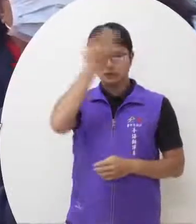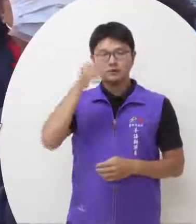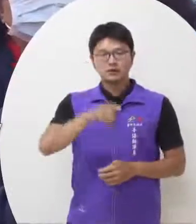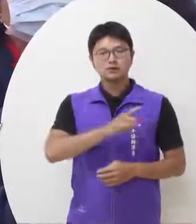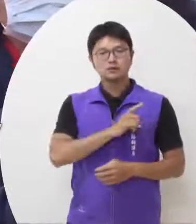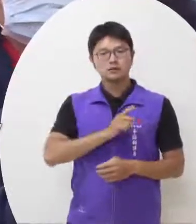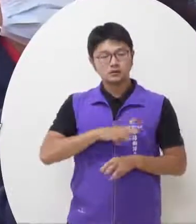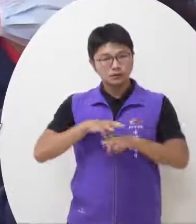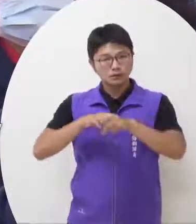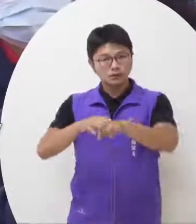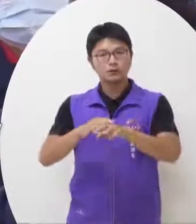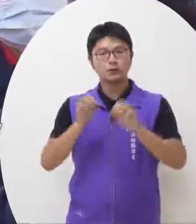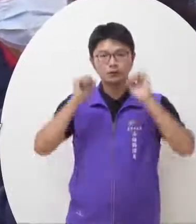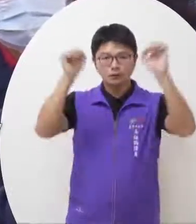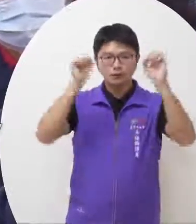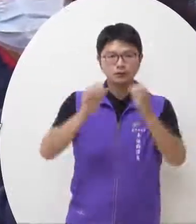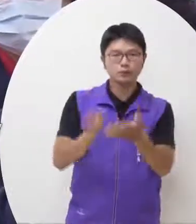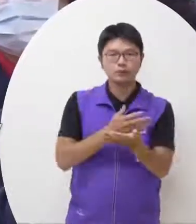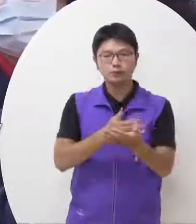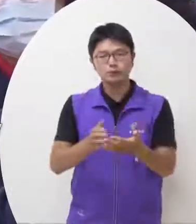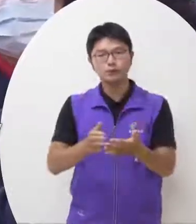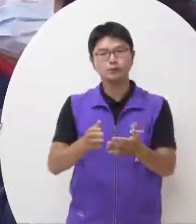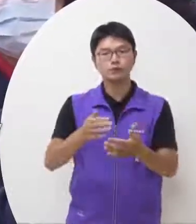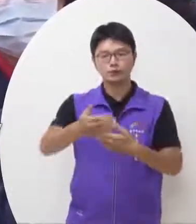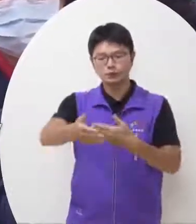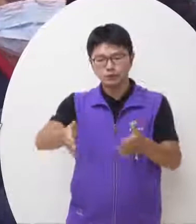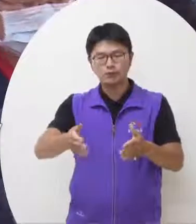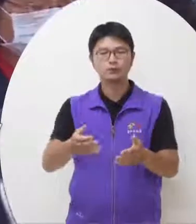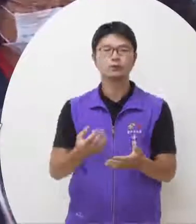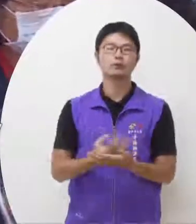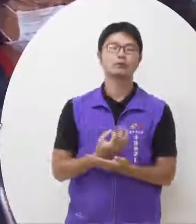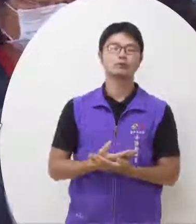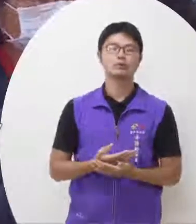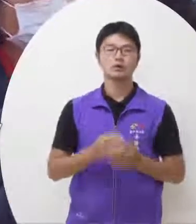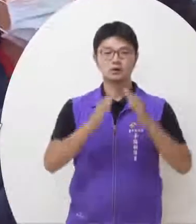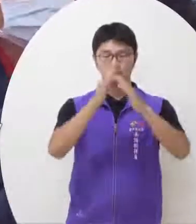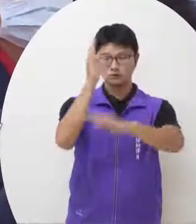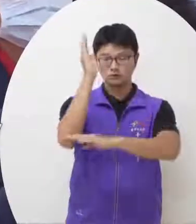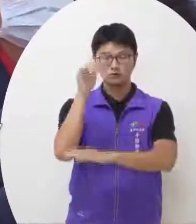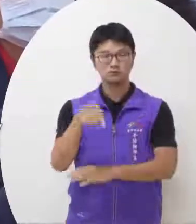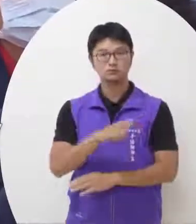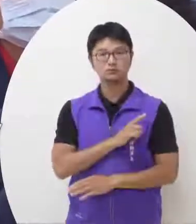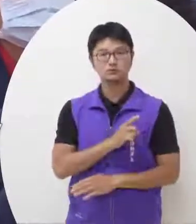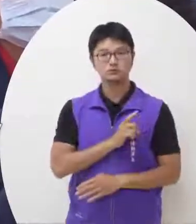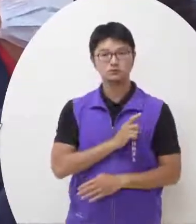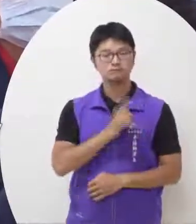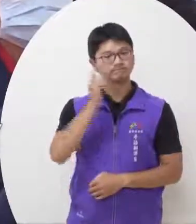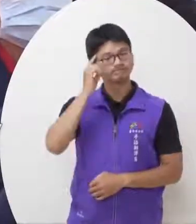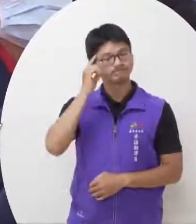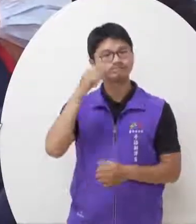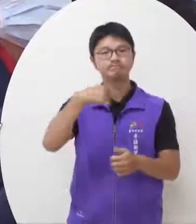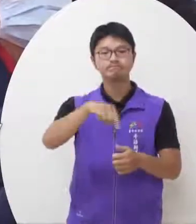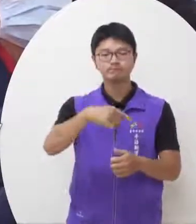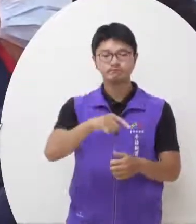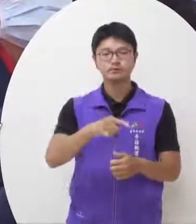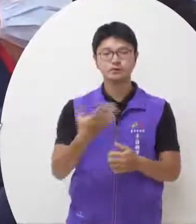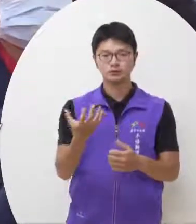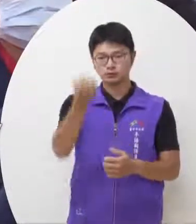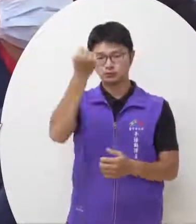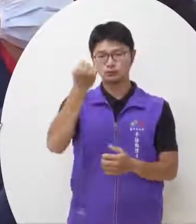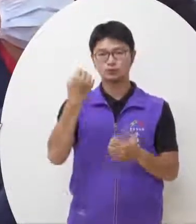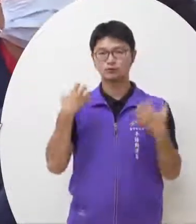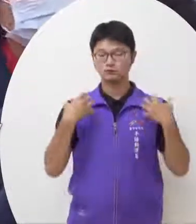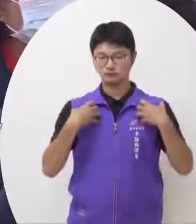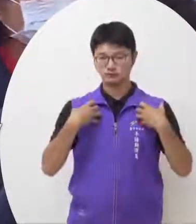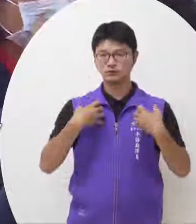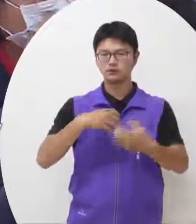闲运动空间。那我们想说是不是，那当然我们知道市府可能本于各个的执掌权责范围空间，